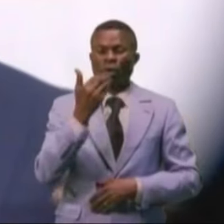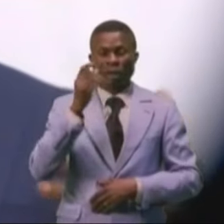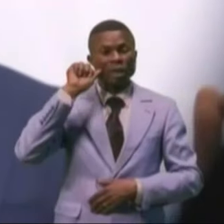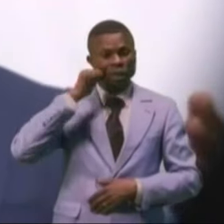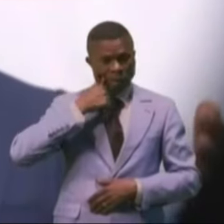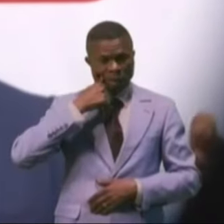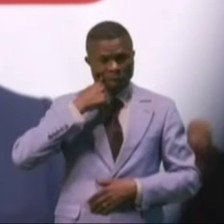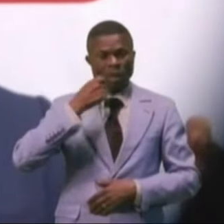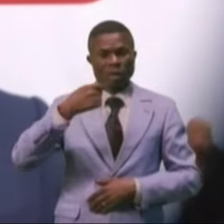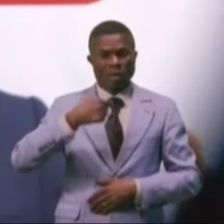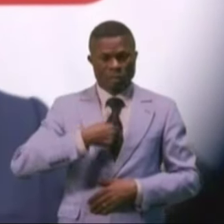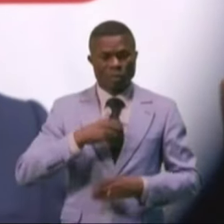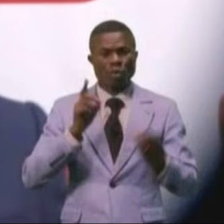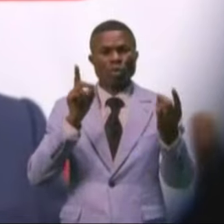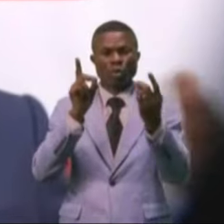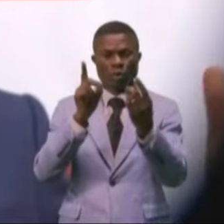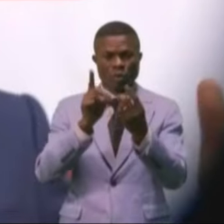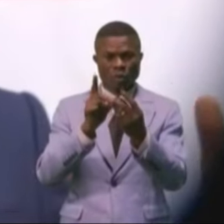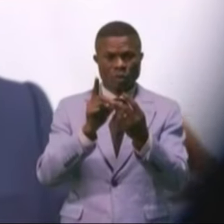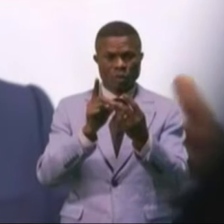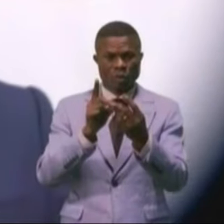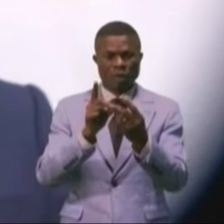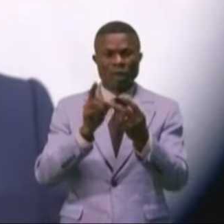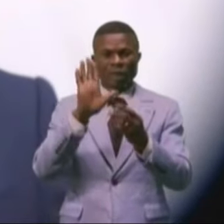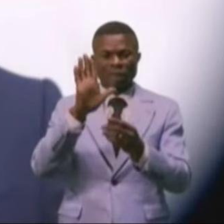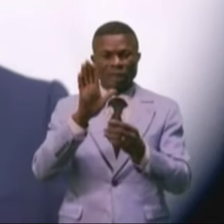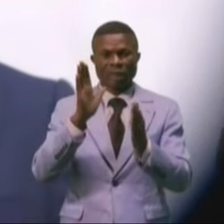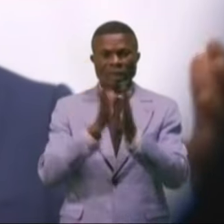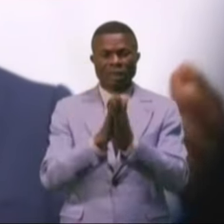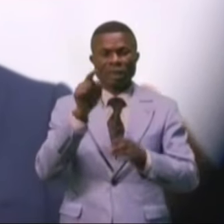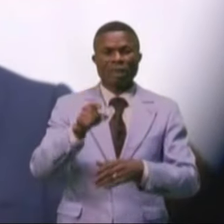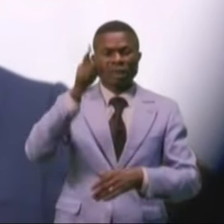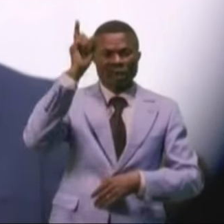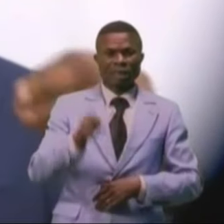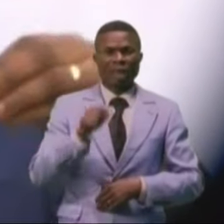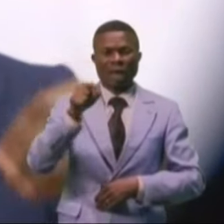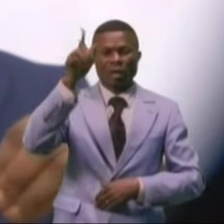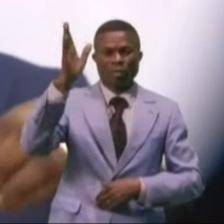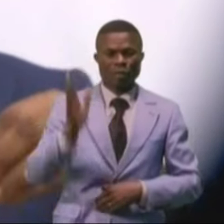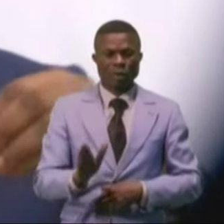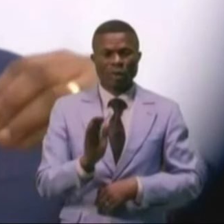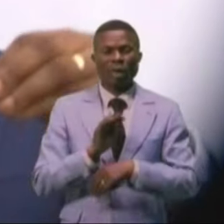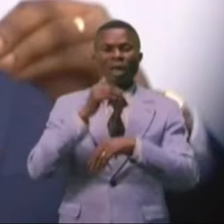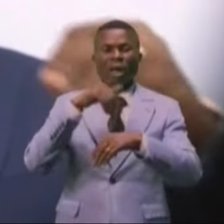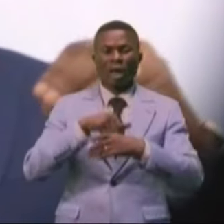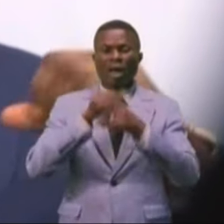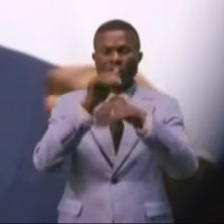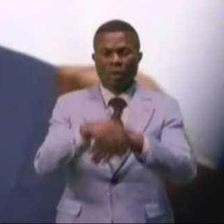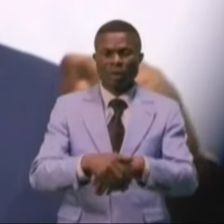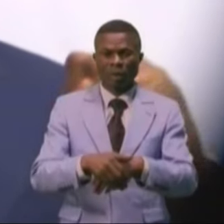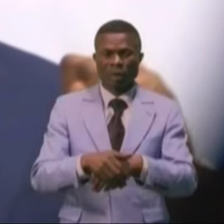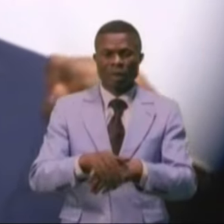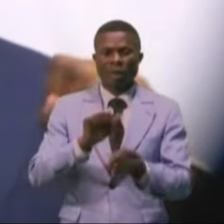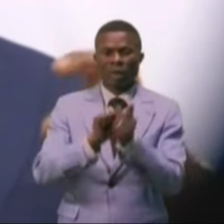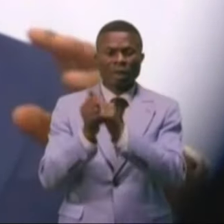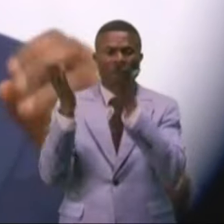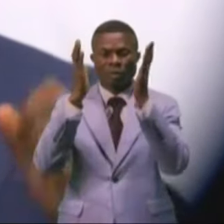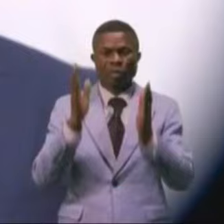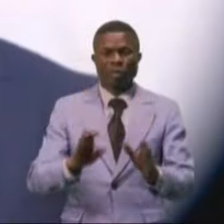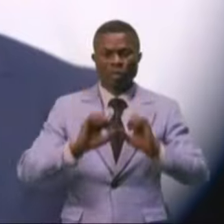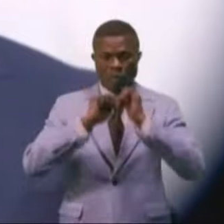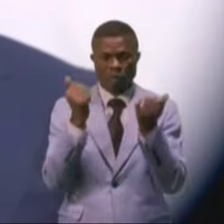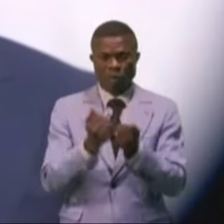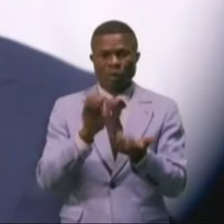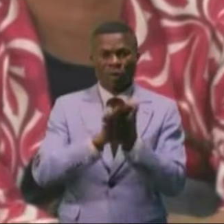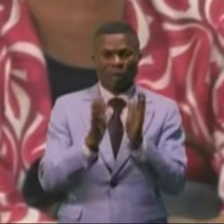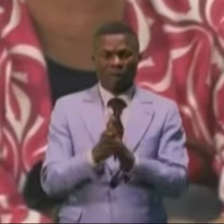que je puisse croiser 5, 10, 100 millionnaires qui disent à partir de Diambilay Business Center, nous sommes devenus